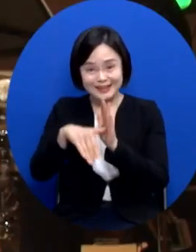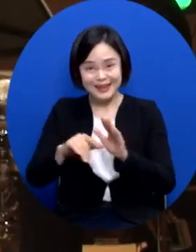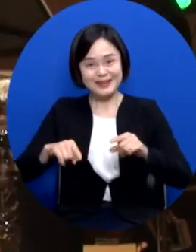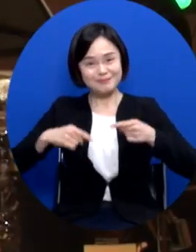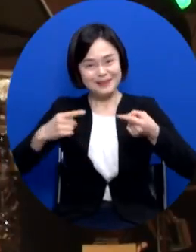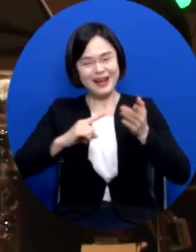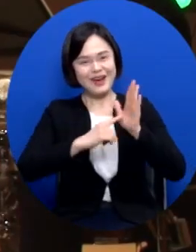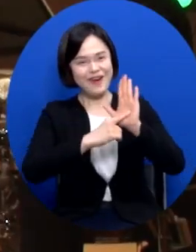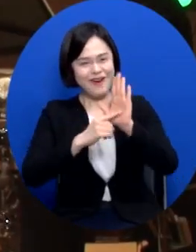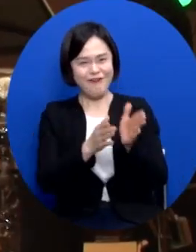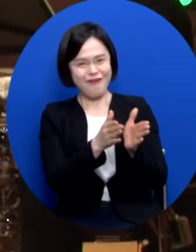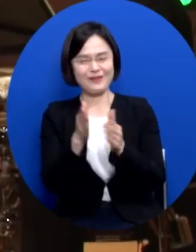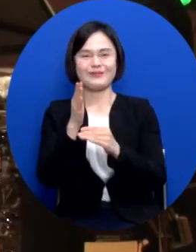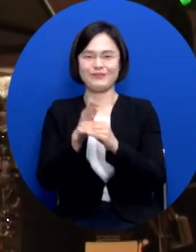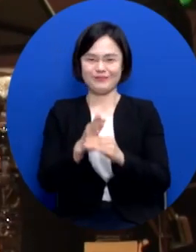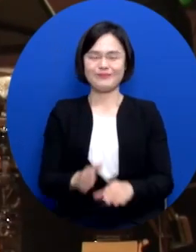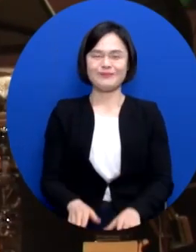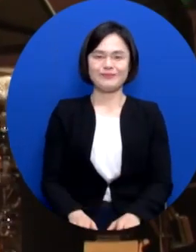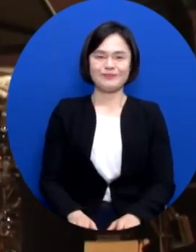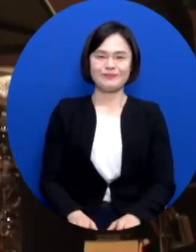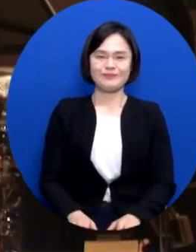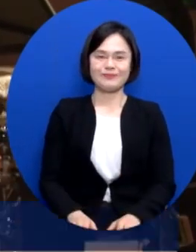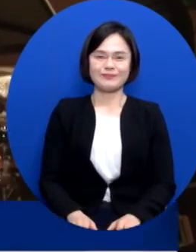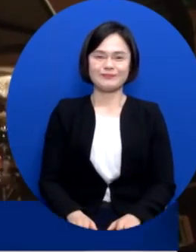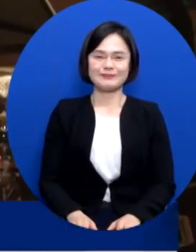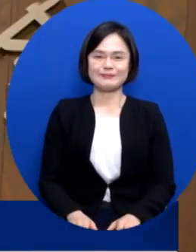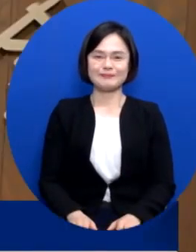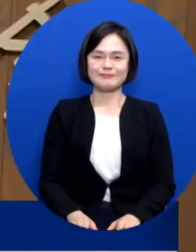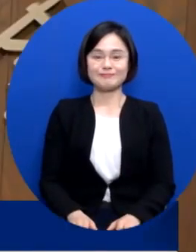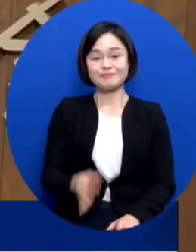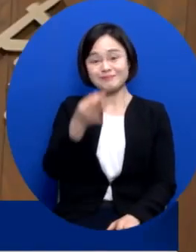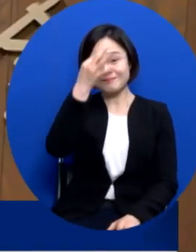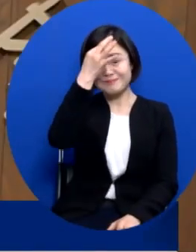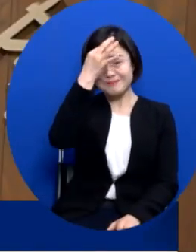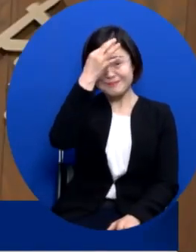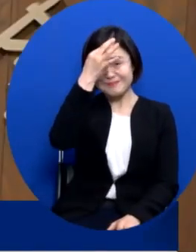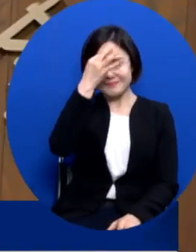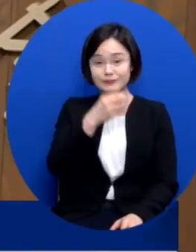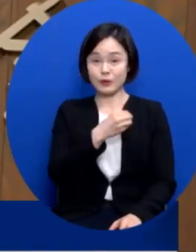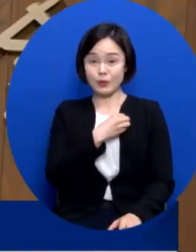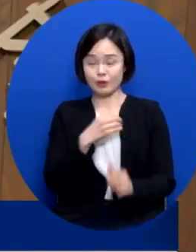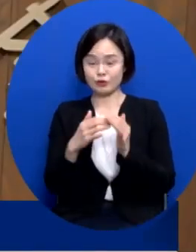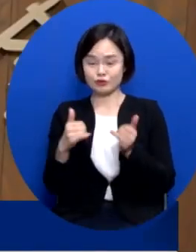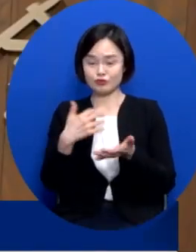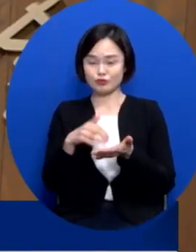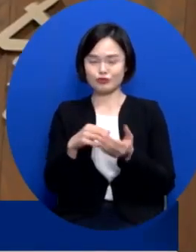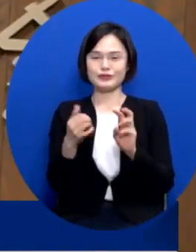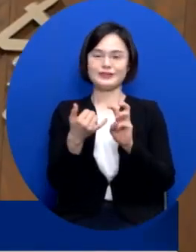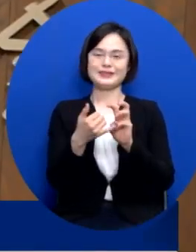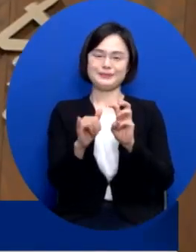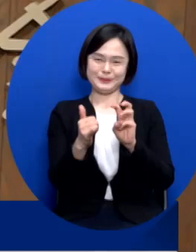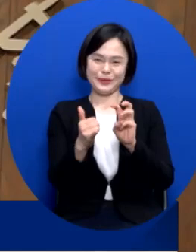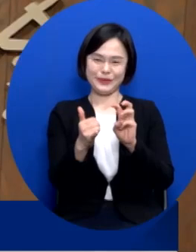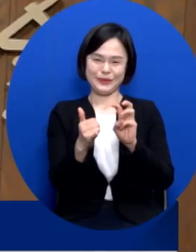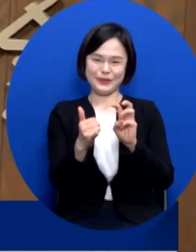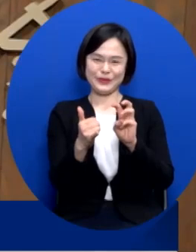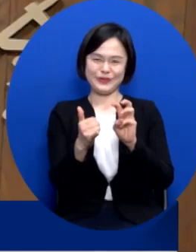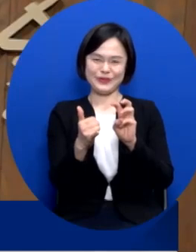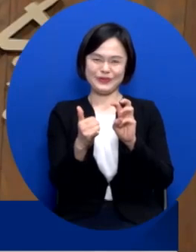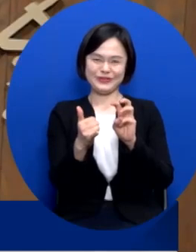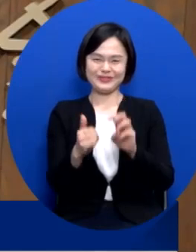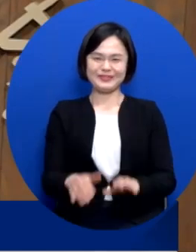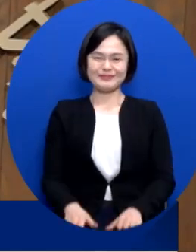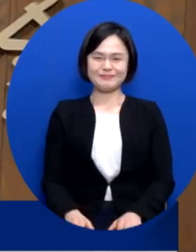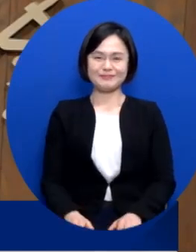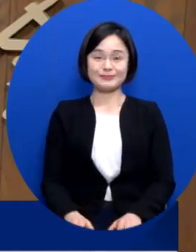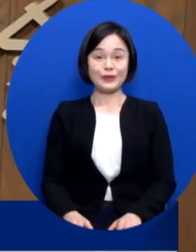무대를 준비하고 있습니다. 복화술사 사람이 30명이지만 인형도 30명이에요. 특별하게도